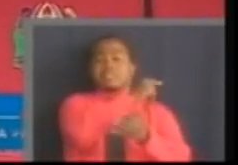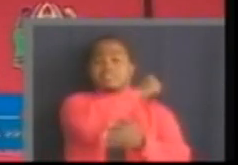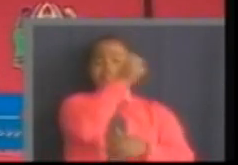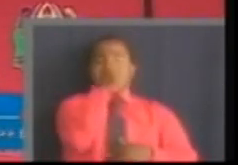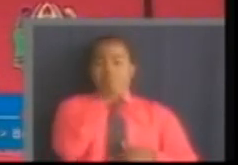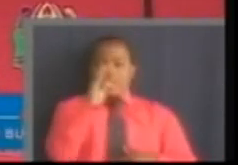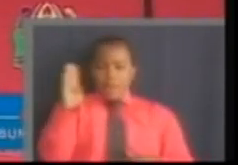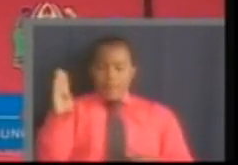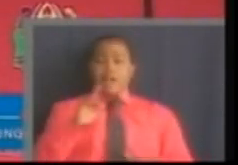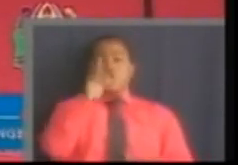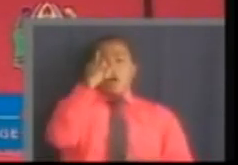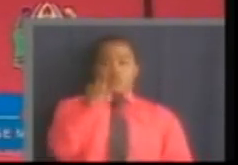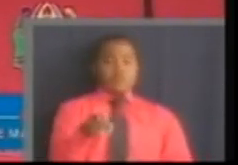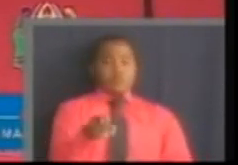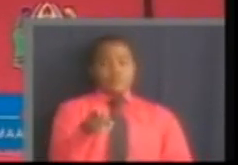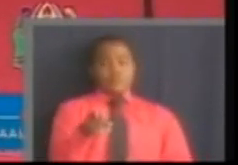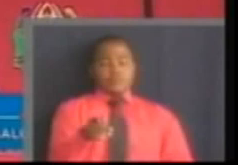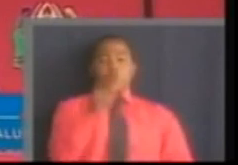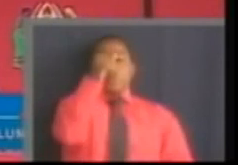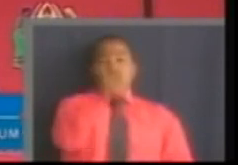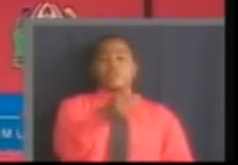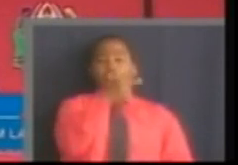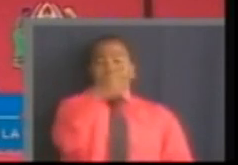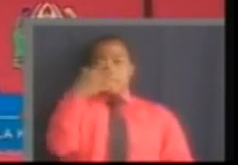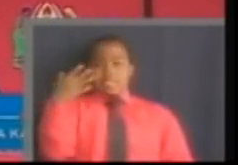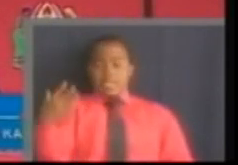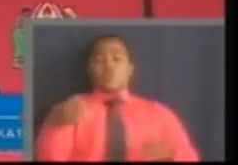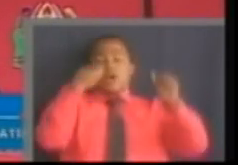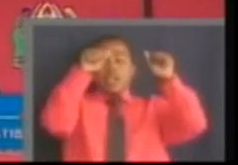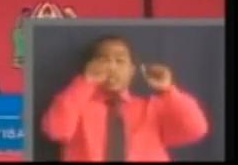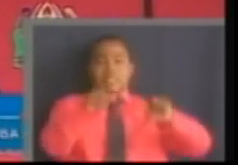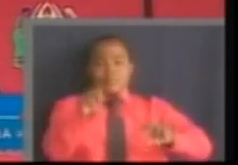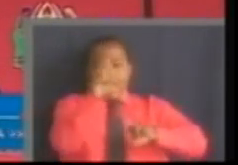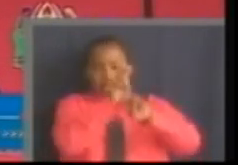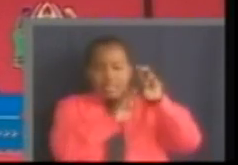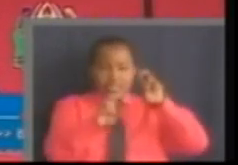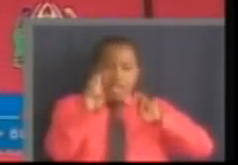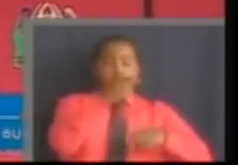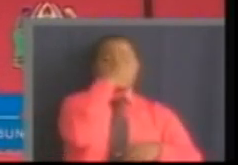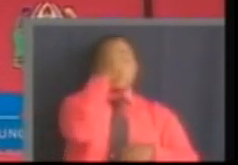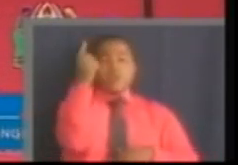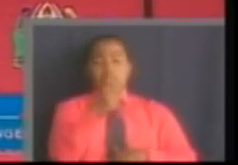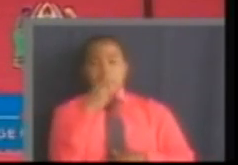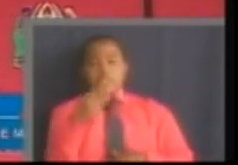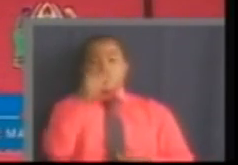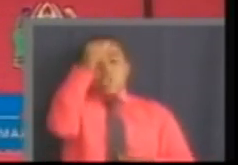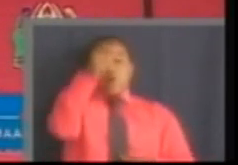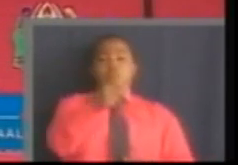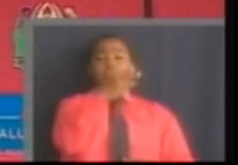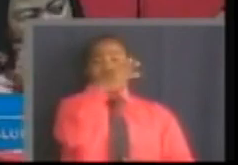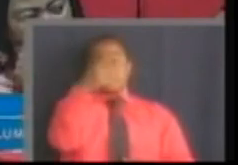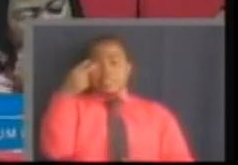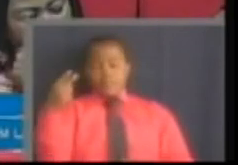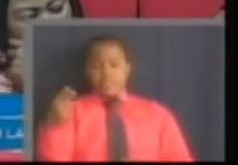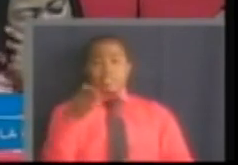hata kama bara wakiwepo watu 25, lazima itafutwe 2/3 ya watu 32. Hili ni